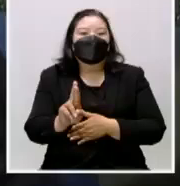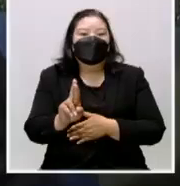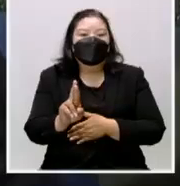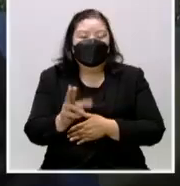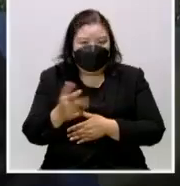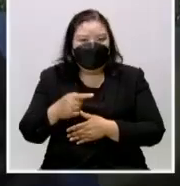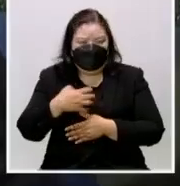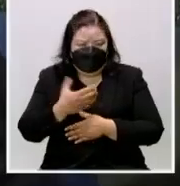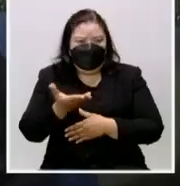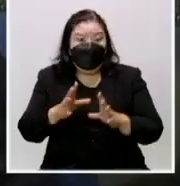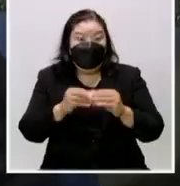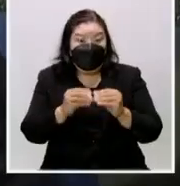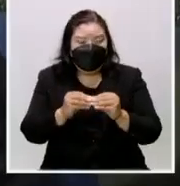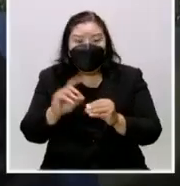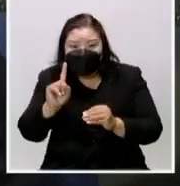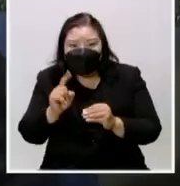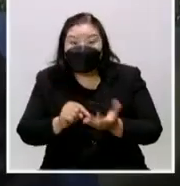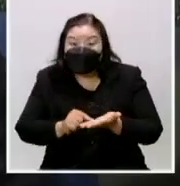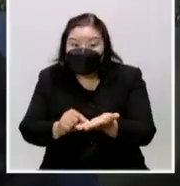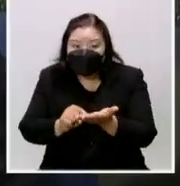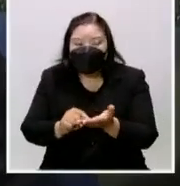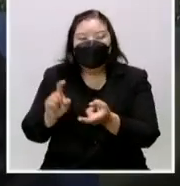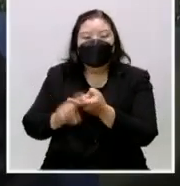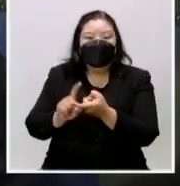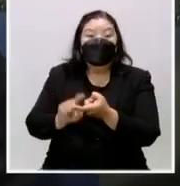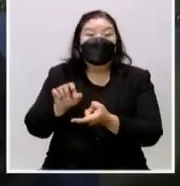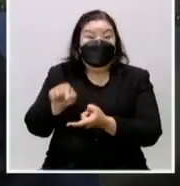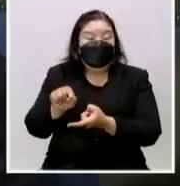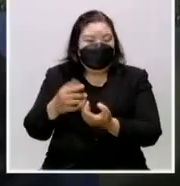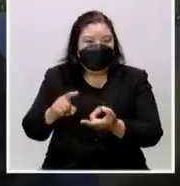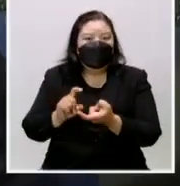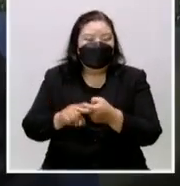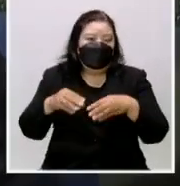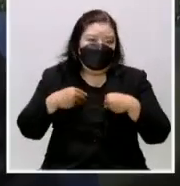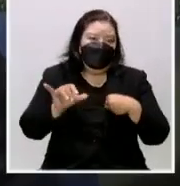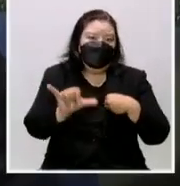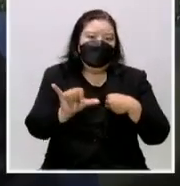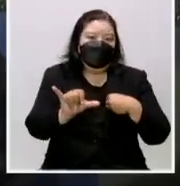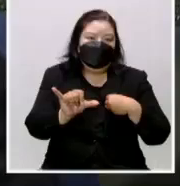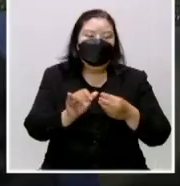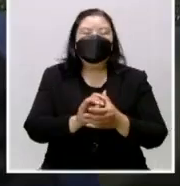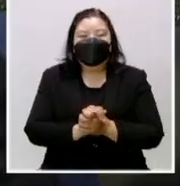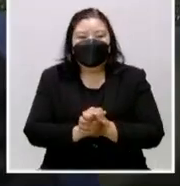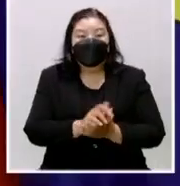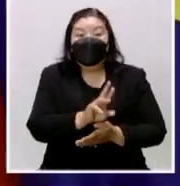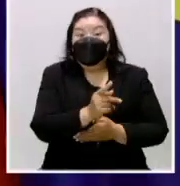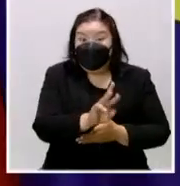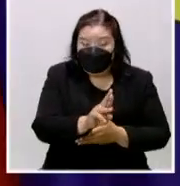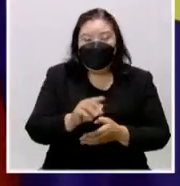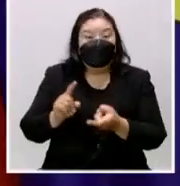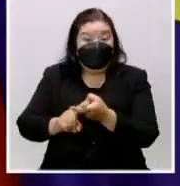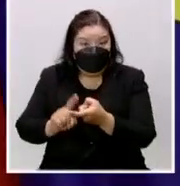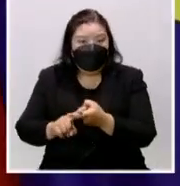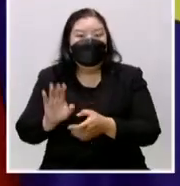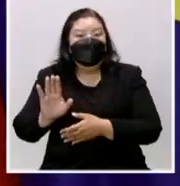สู่รูปแบบนี้ตอนนี้อยู่ระหว่างการเจรจากับรัสเซียแต่ว่ายังไม่มีการตกลงใดๆค่ะขณะที่ยูเครนและชาติพันธมิตรใกล้ชิด